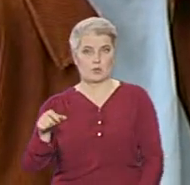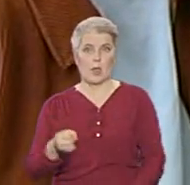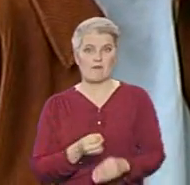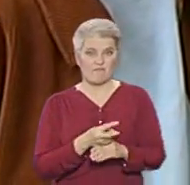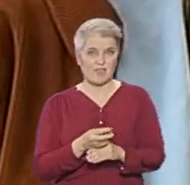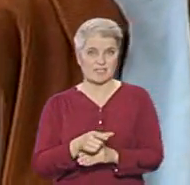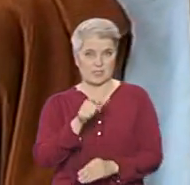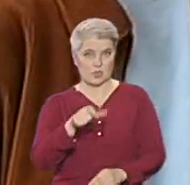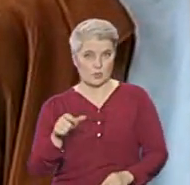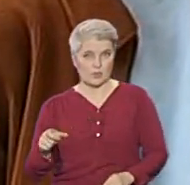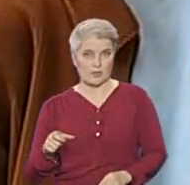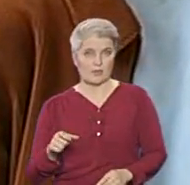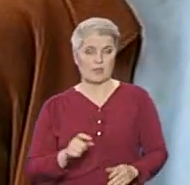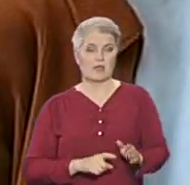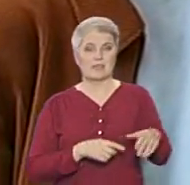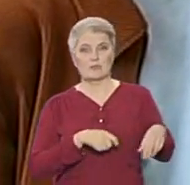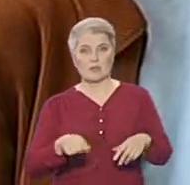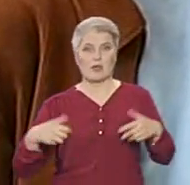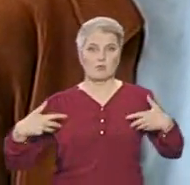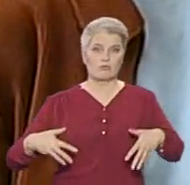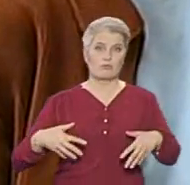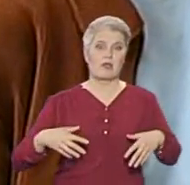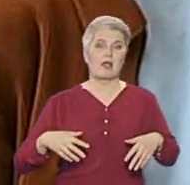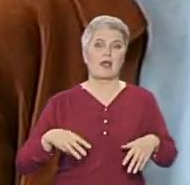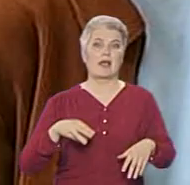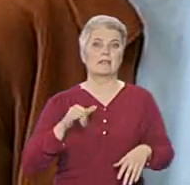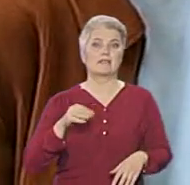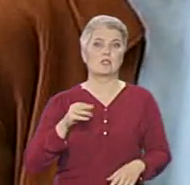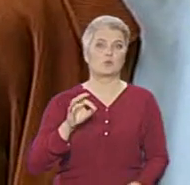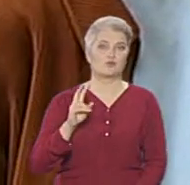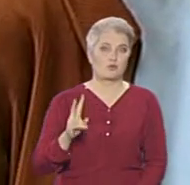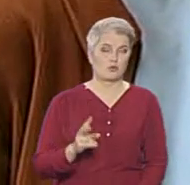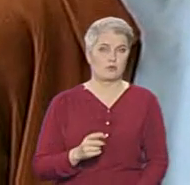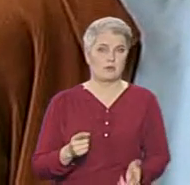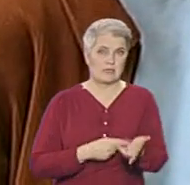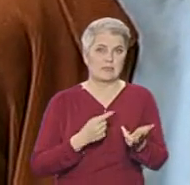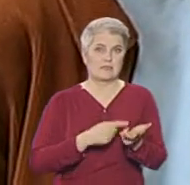виселити людей, вони запускають оцих тітушок раз від разу,